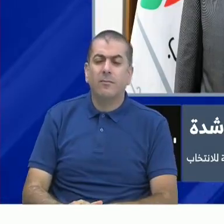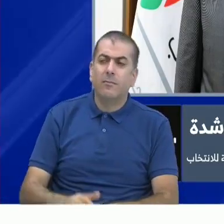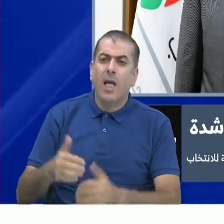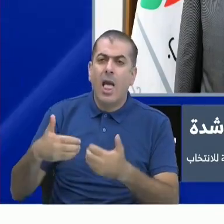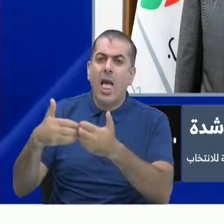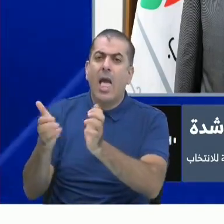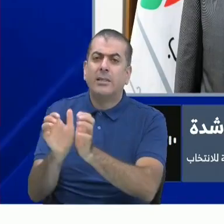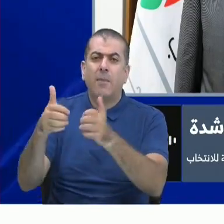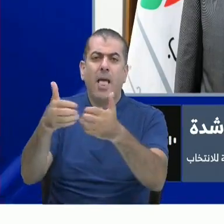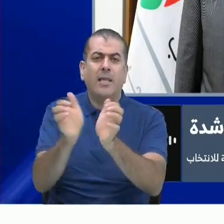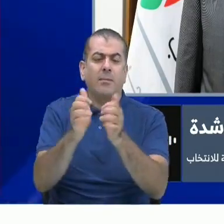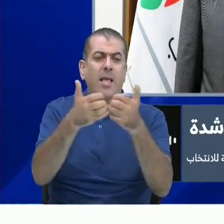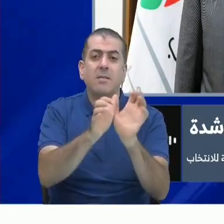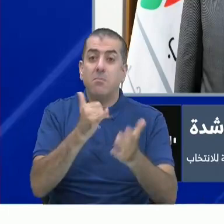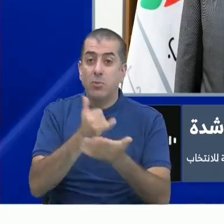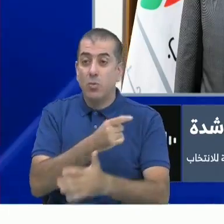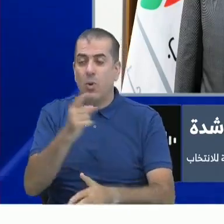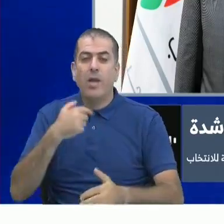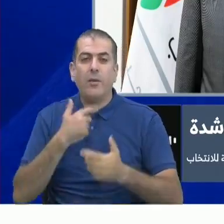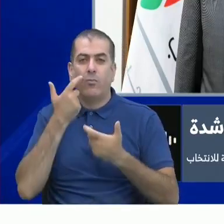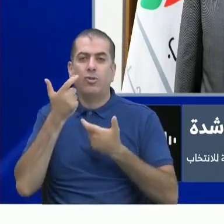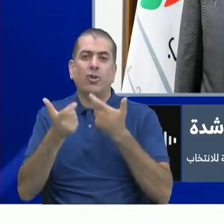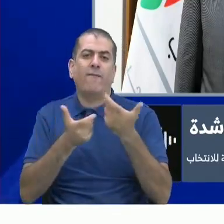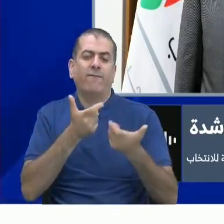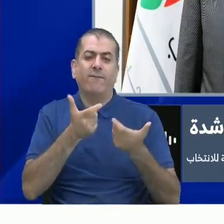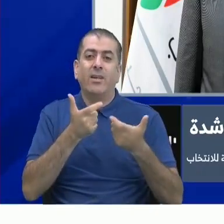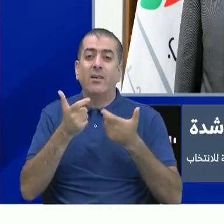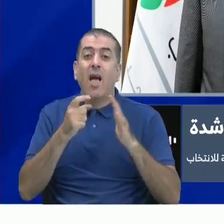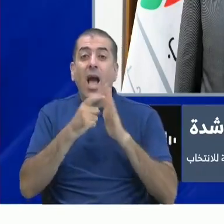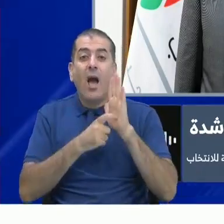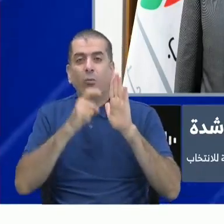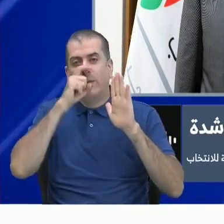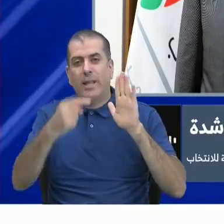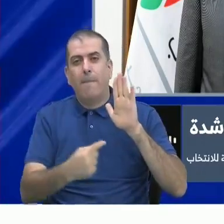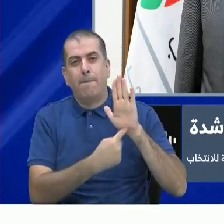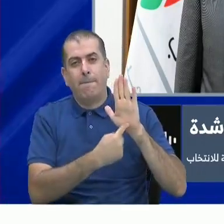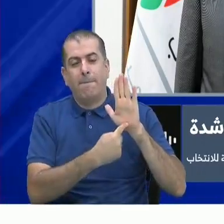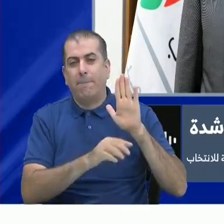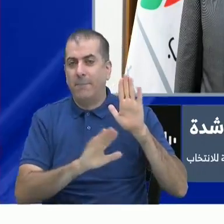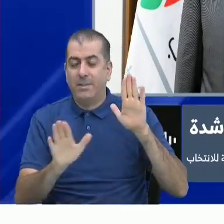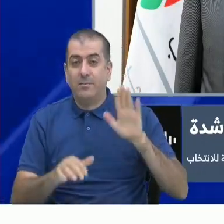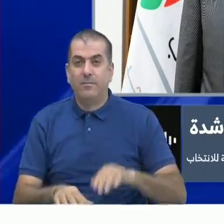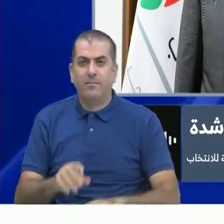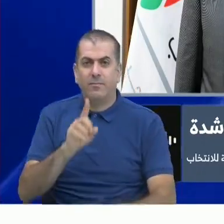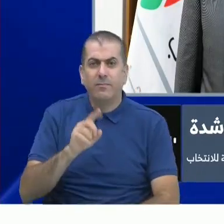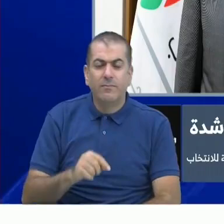بالأحزاب هو فقط الإشراف والمتابعة على تطبيق أحكام القانون. نعم. نحن